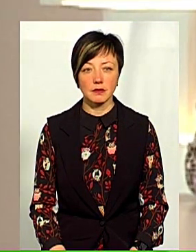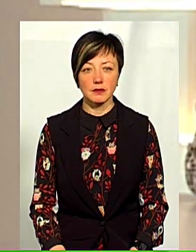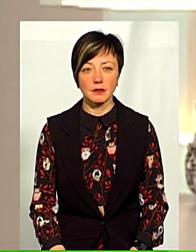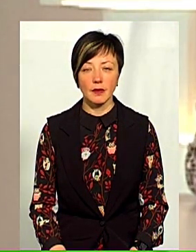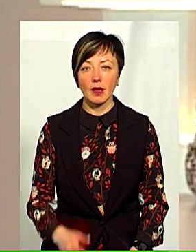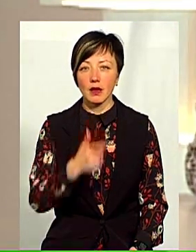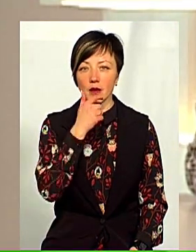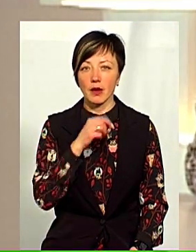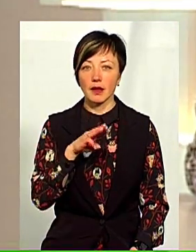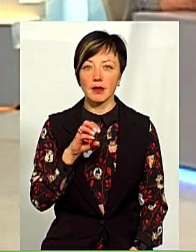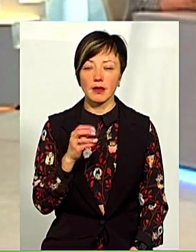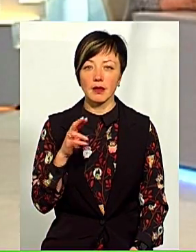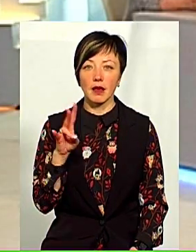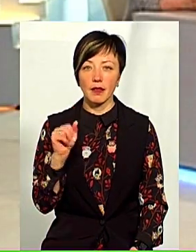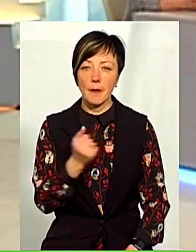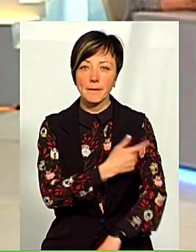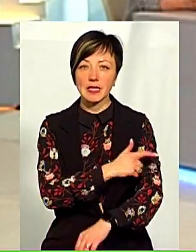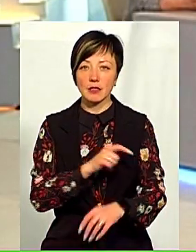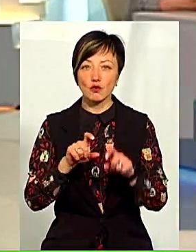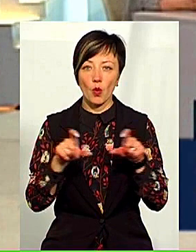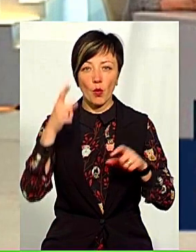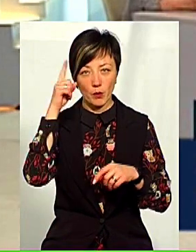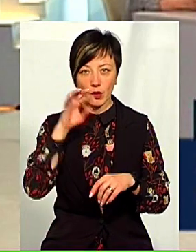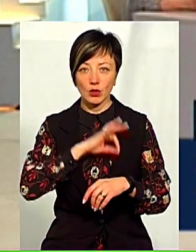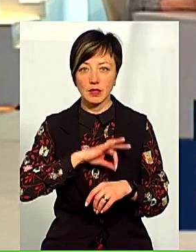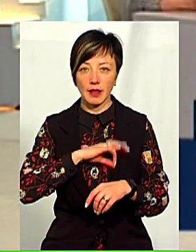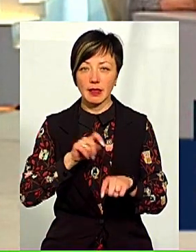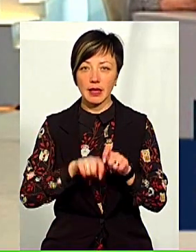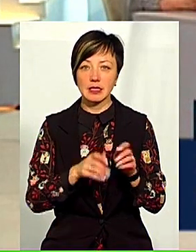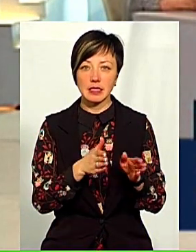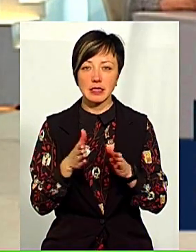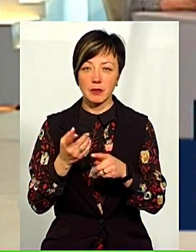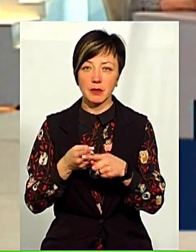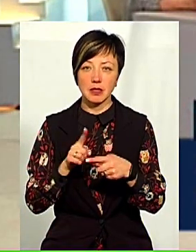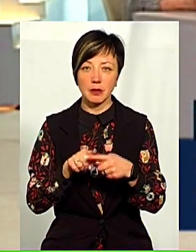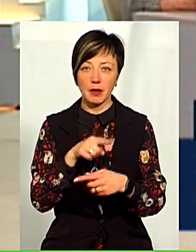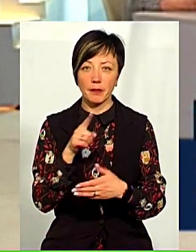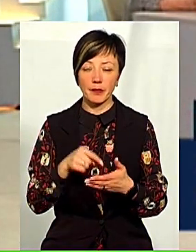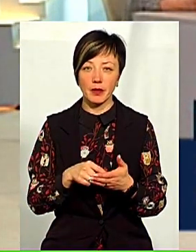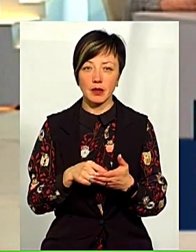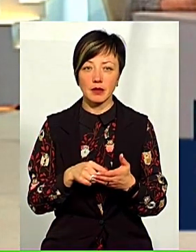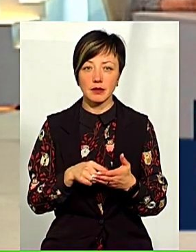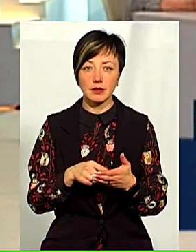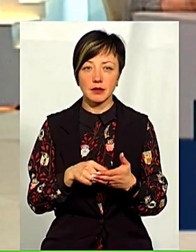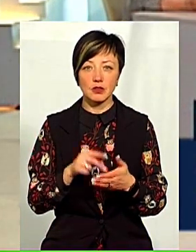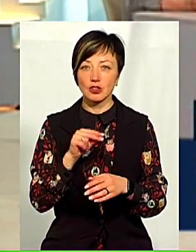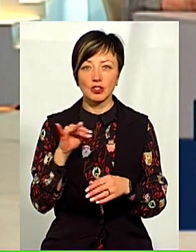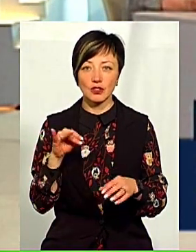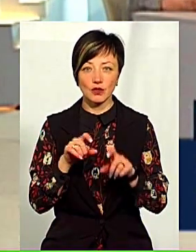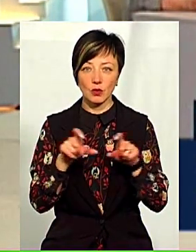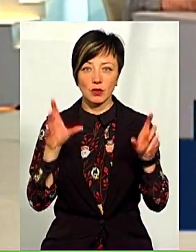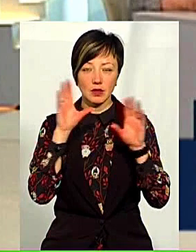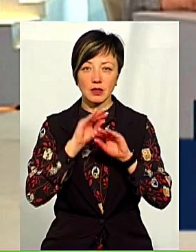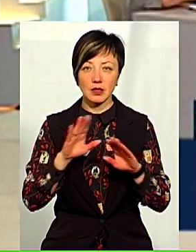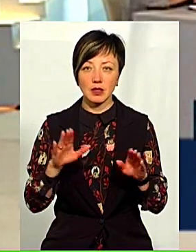Пані Тетяно, медсестри в школах вміють користуватися тест-системами цими? Чи вони до шкіли не дійдуть? Це